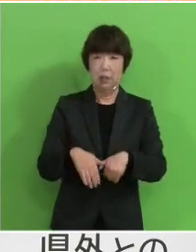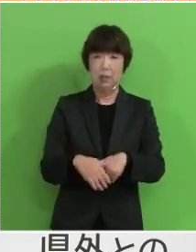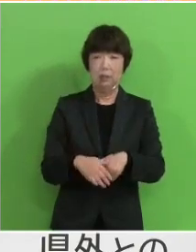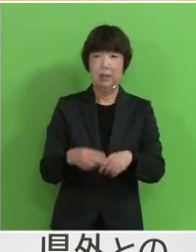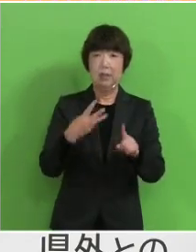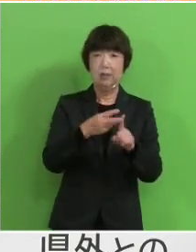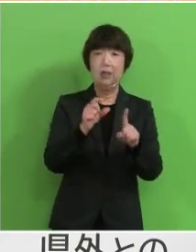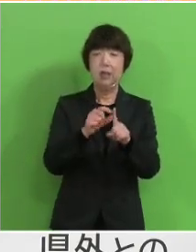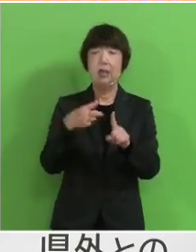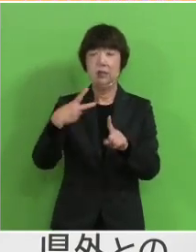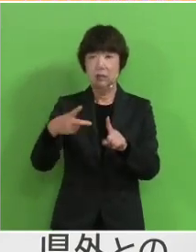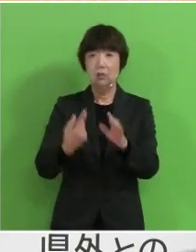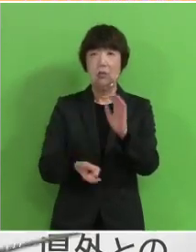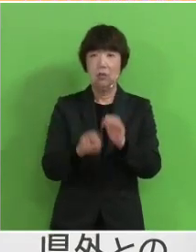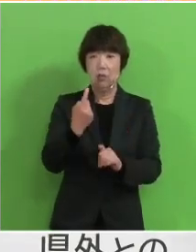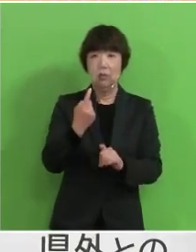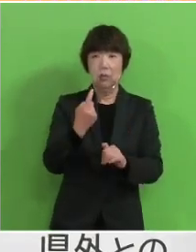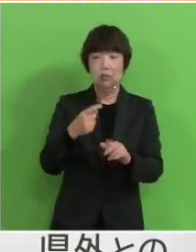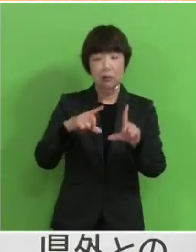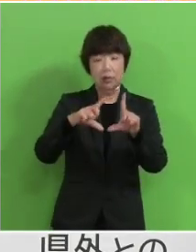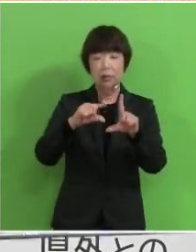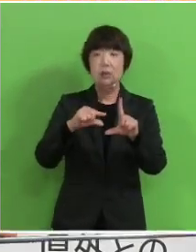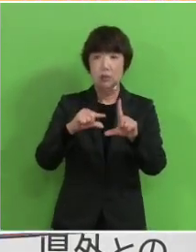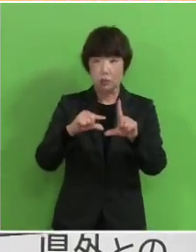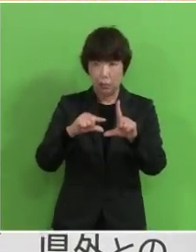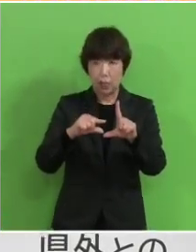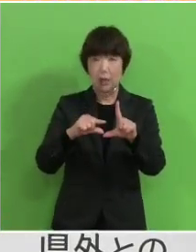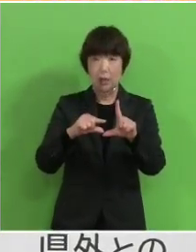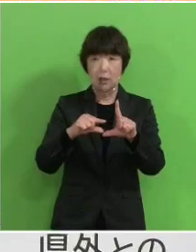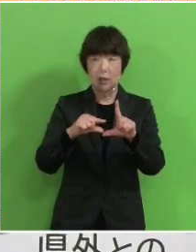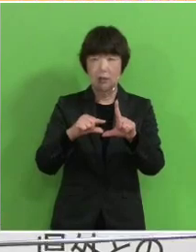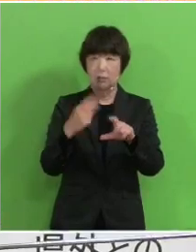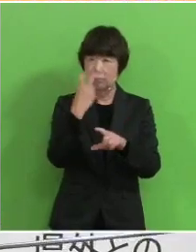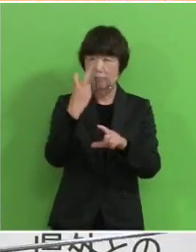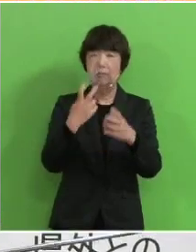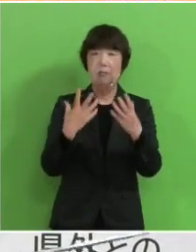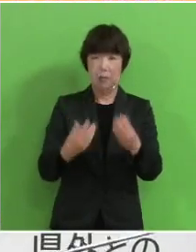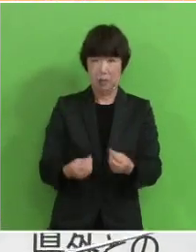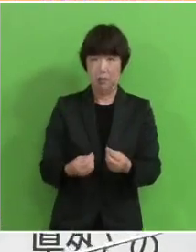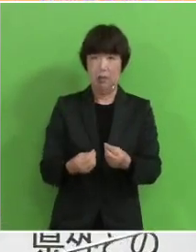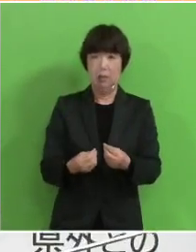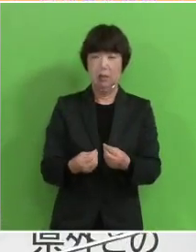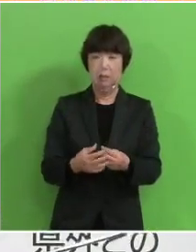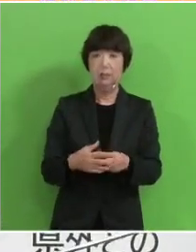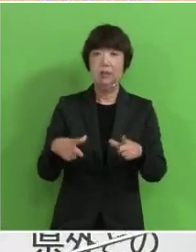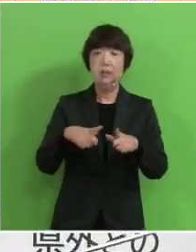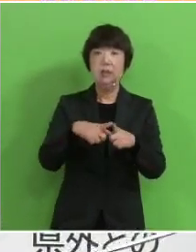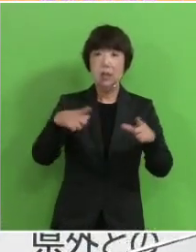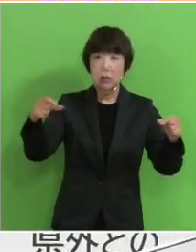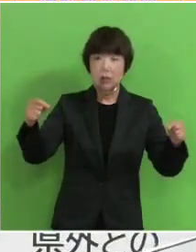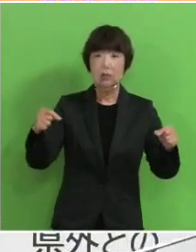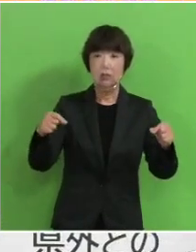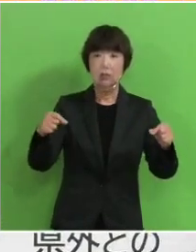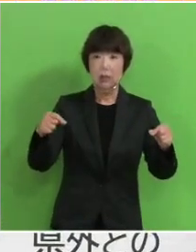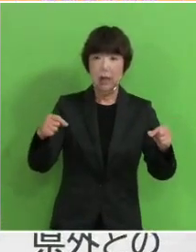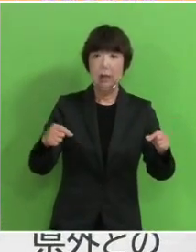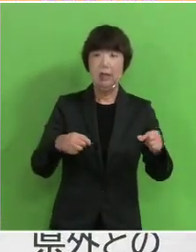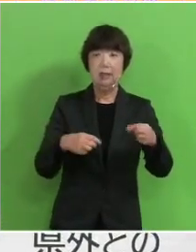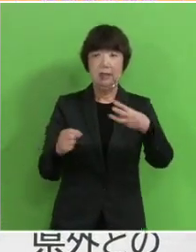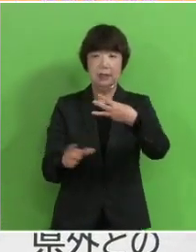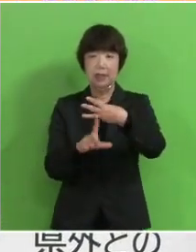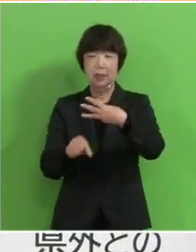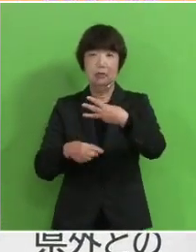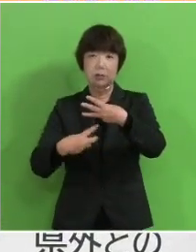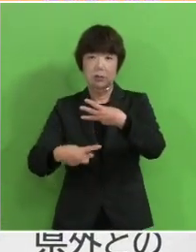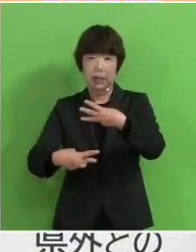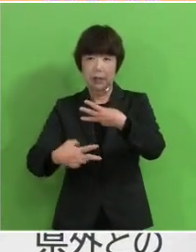検出される割合こちらあのちょっと調べてみましたら全国では3月7日